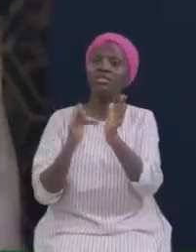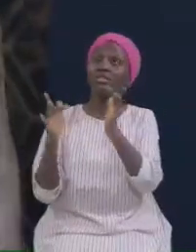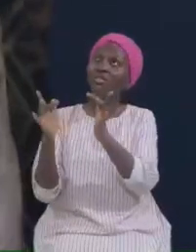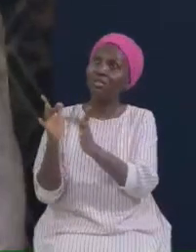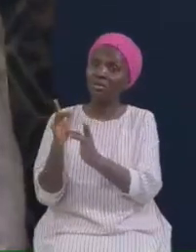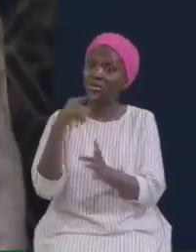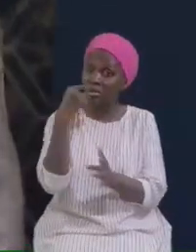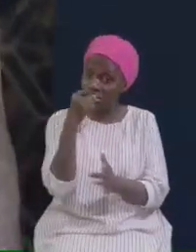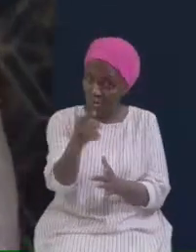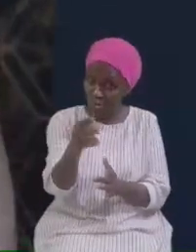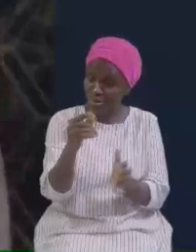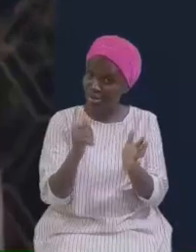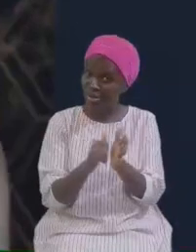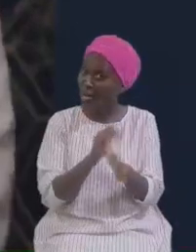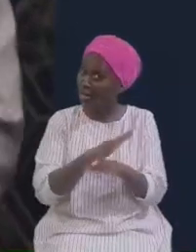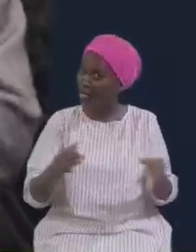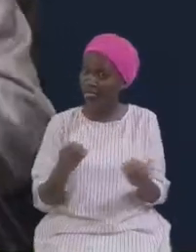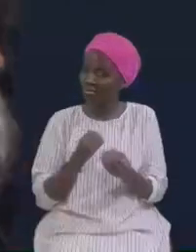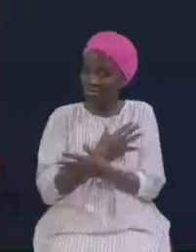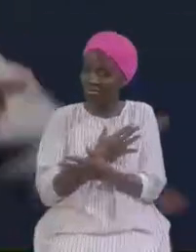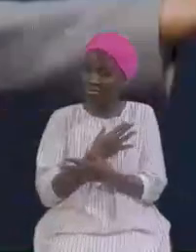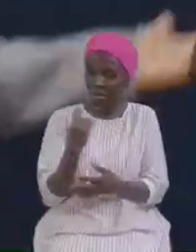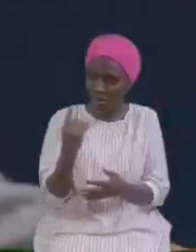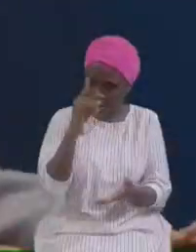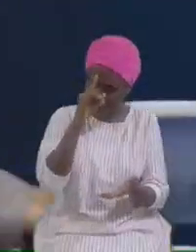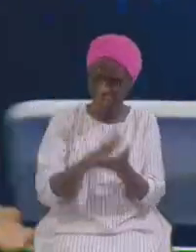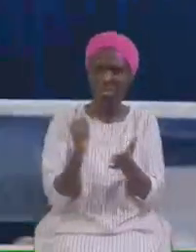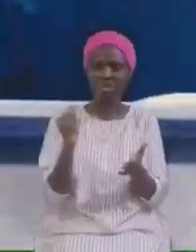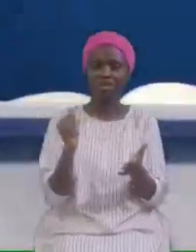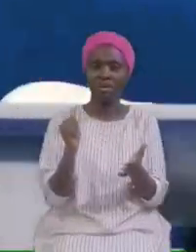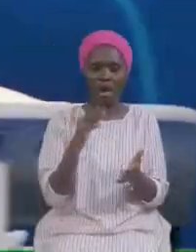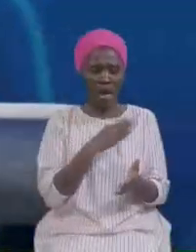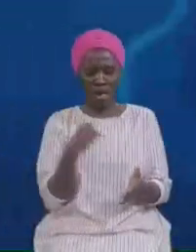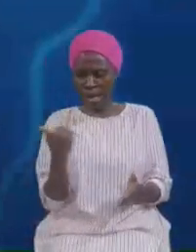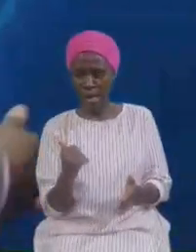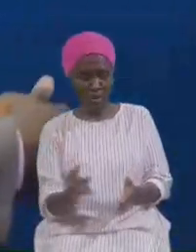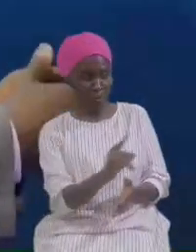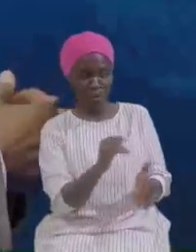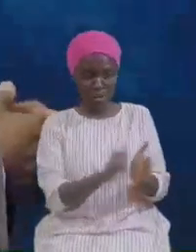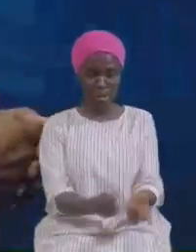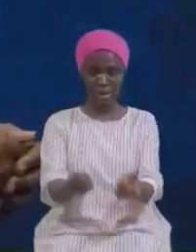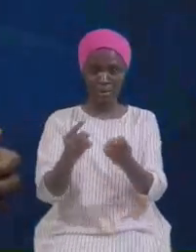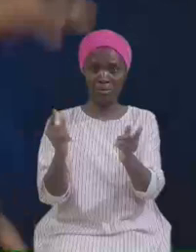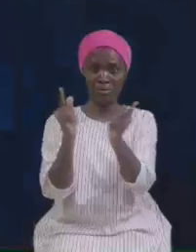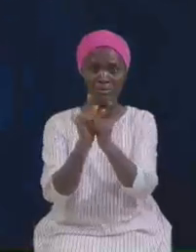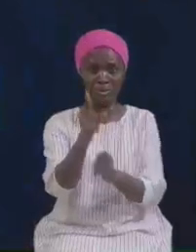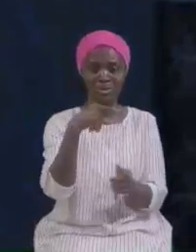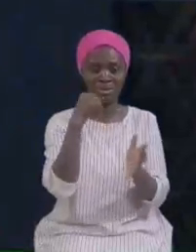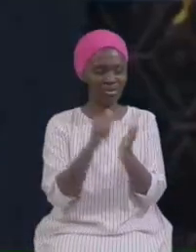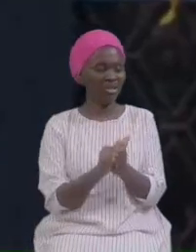Jésus te dit, ne crains pas, crois seulement, et quiconque viendra à toi et te